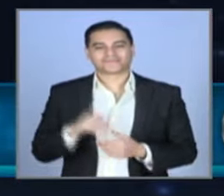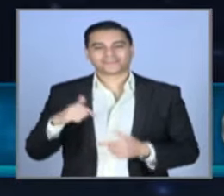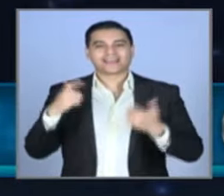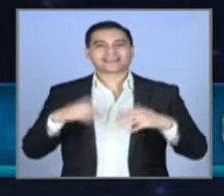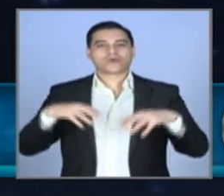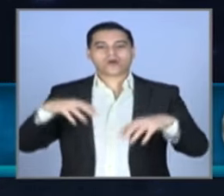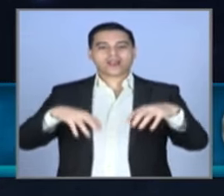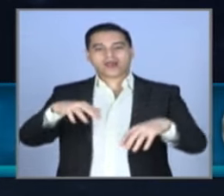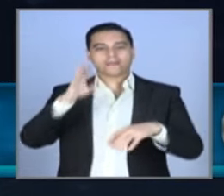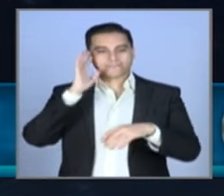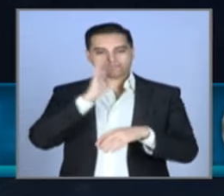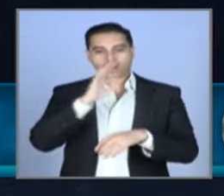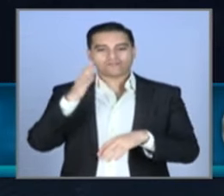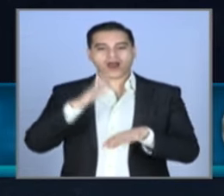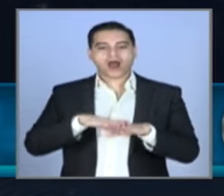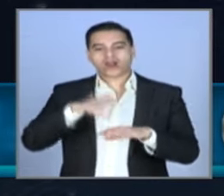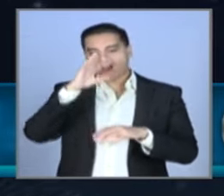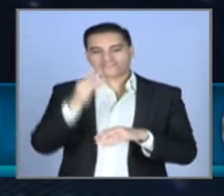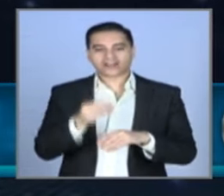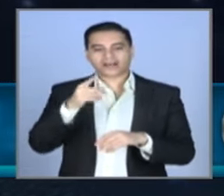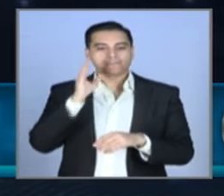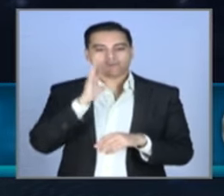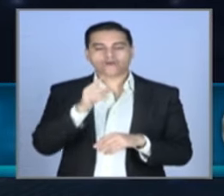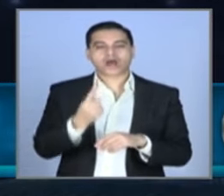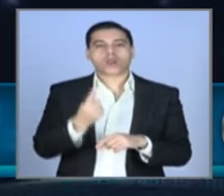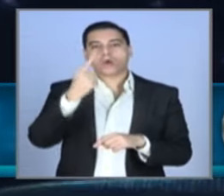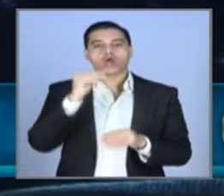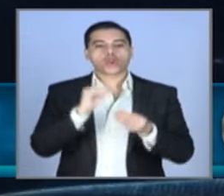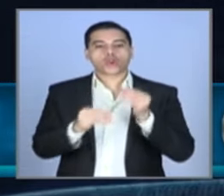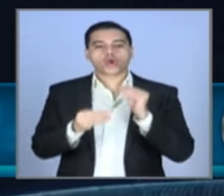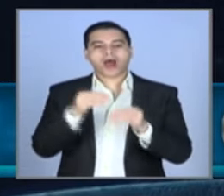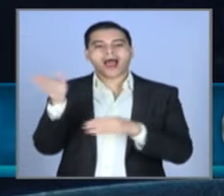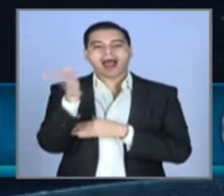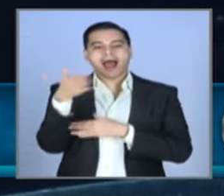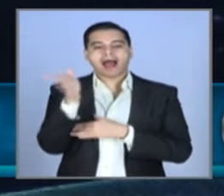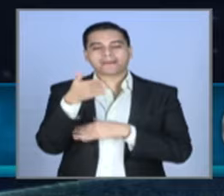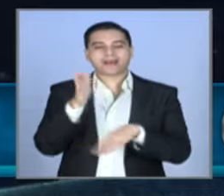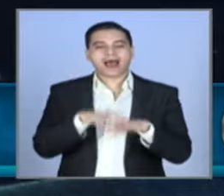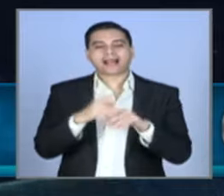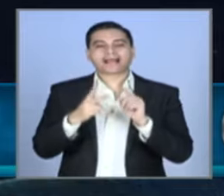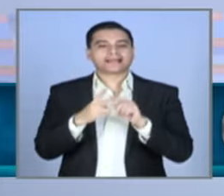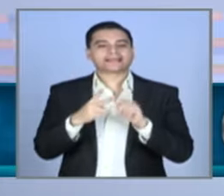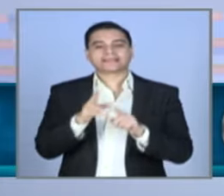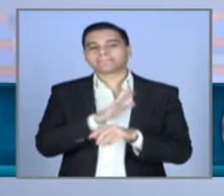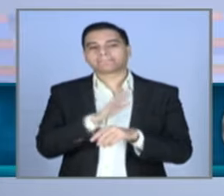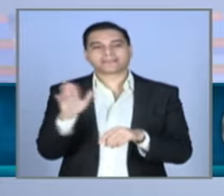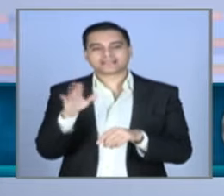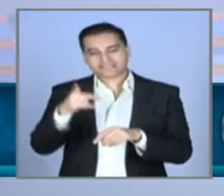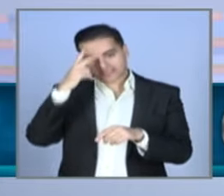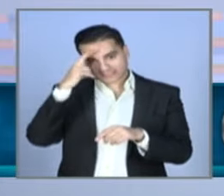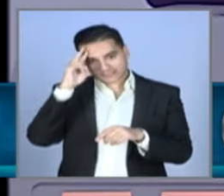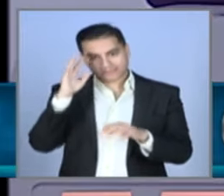إحدى دول القرن الإفريقي هي الوحيدة التي يتكون علمها من لونين فقط، فما